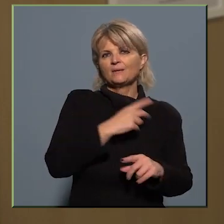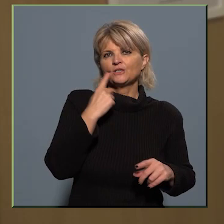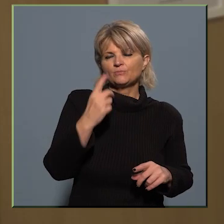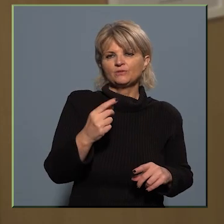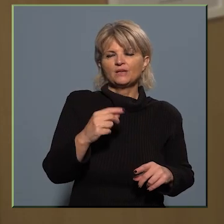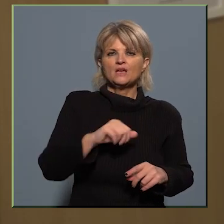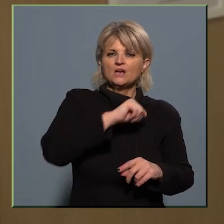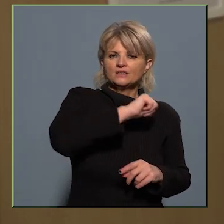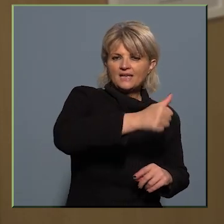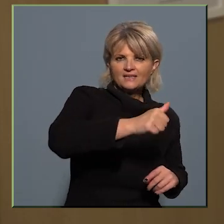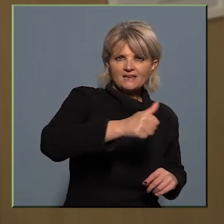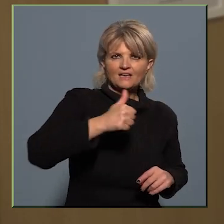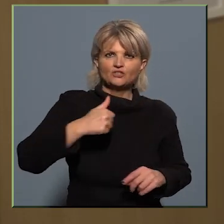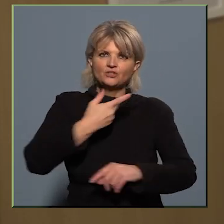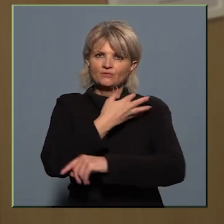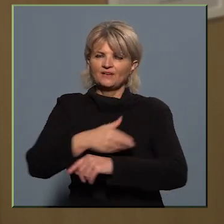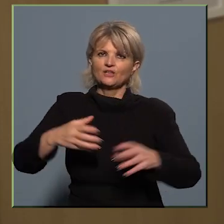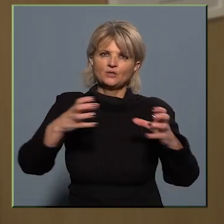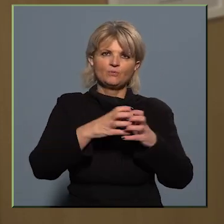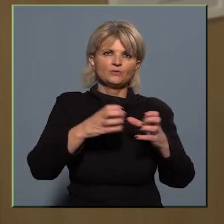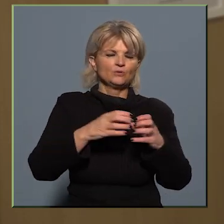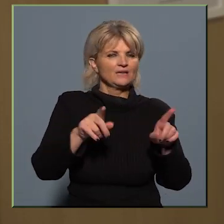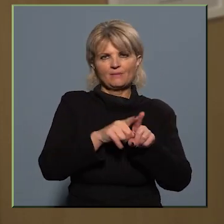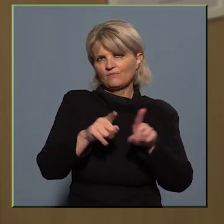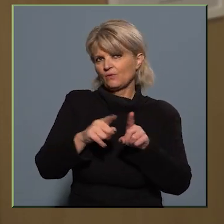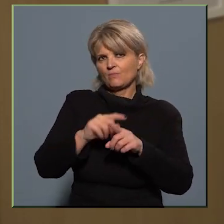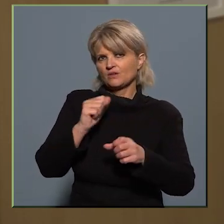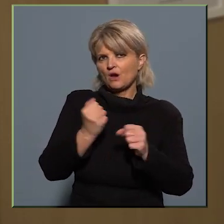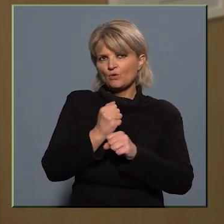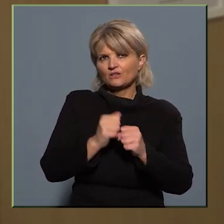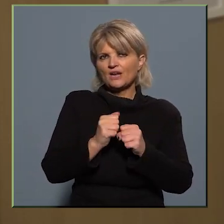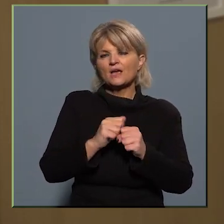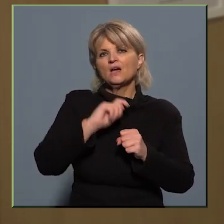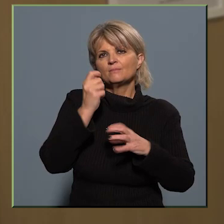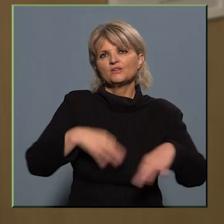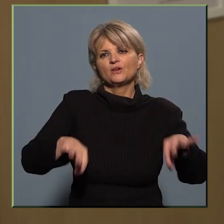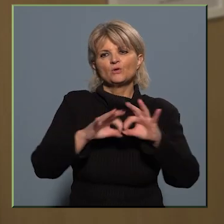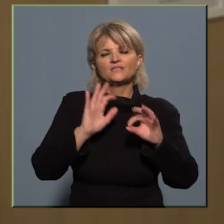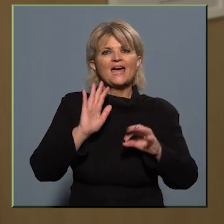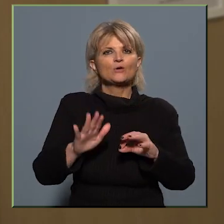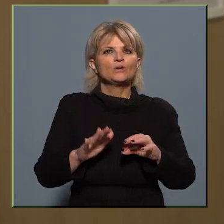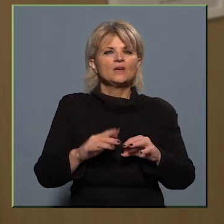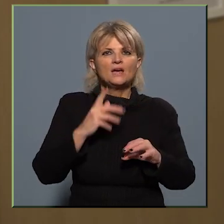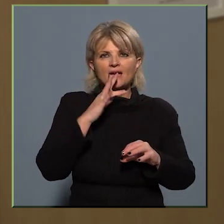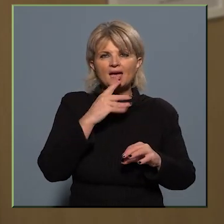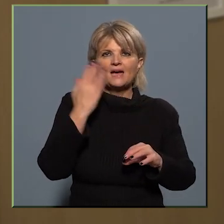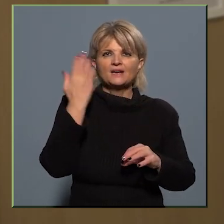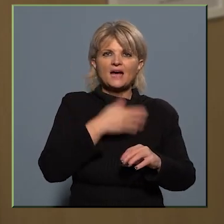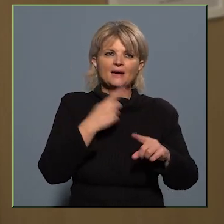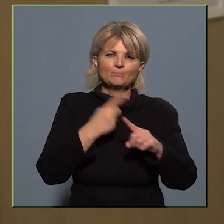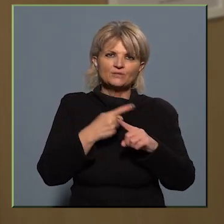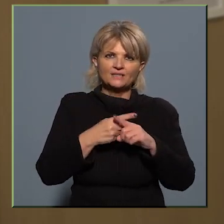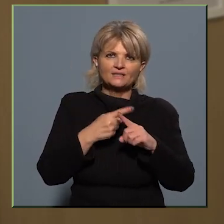egyes vércsoportok azok nem egyforma gyakoriak. Ebben a magyarországi populációban az RH pozitív